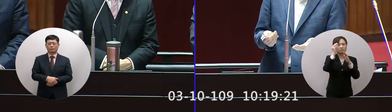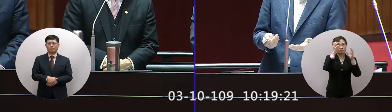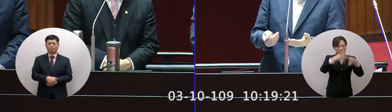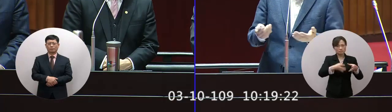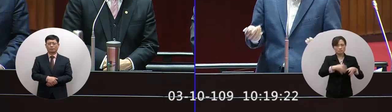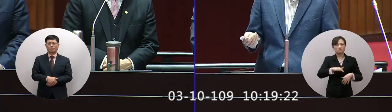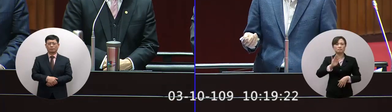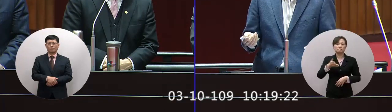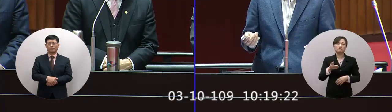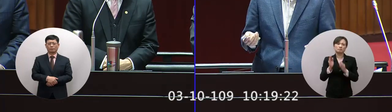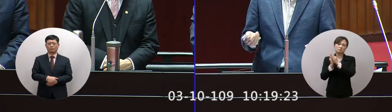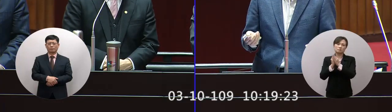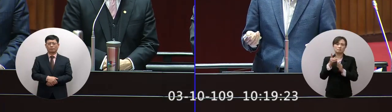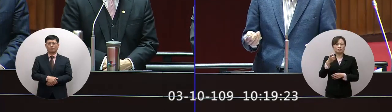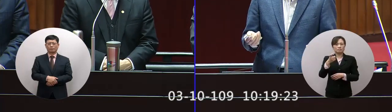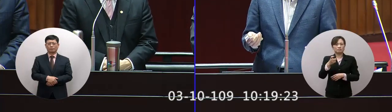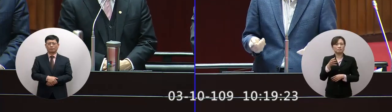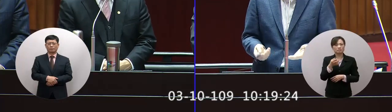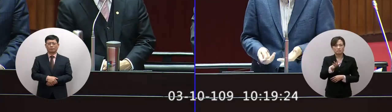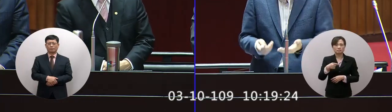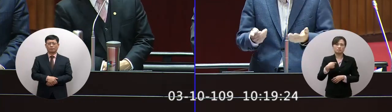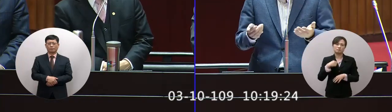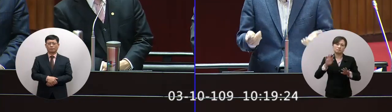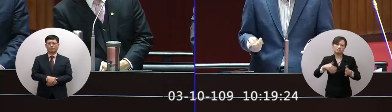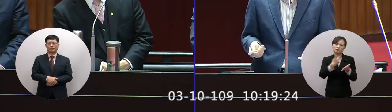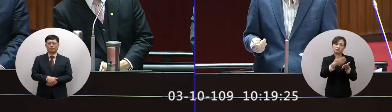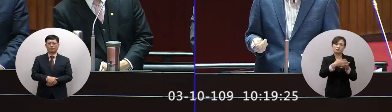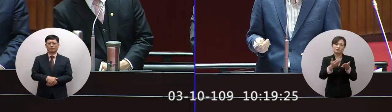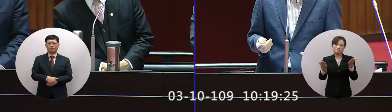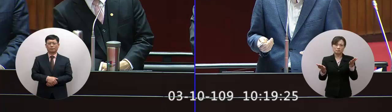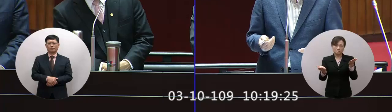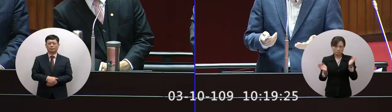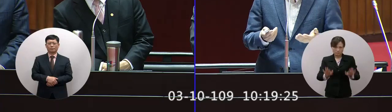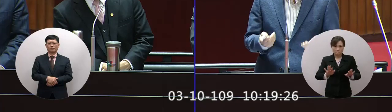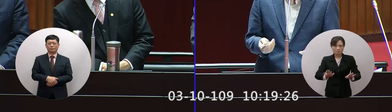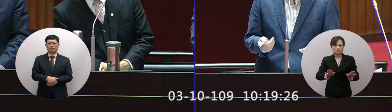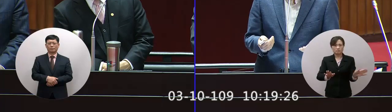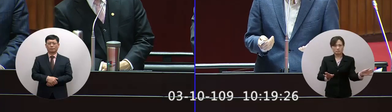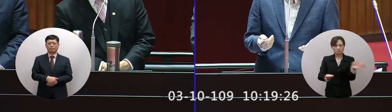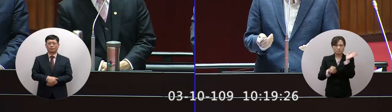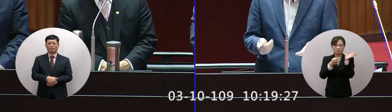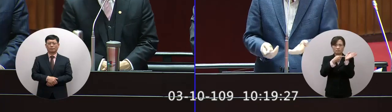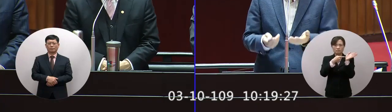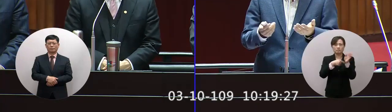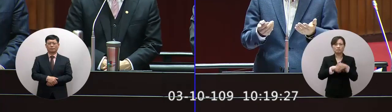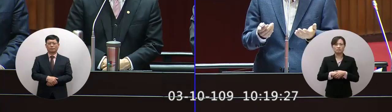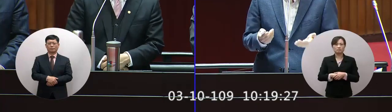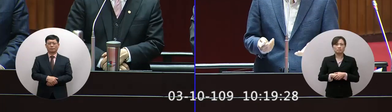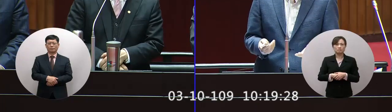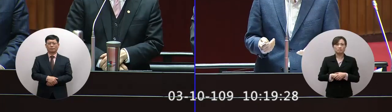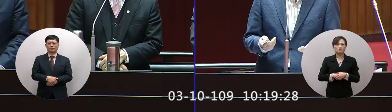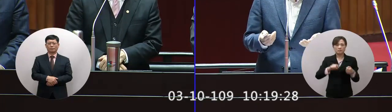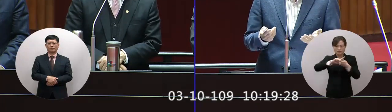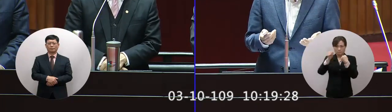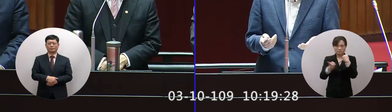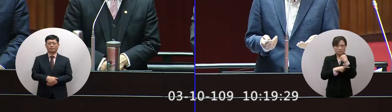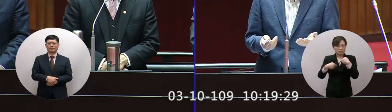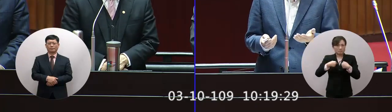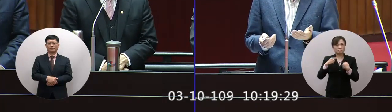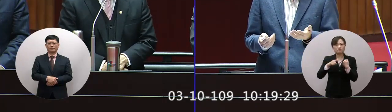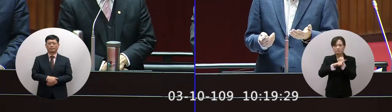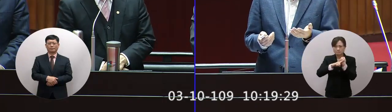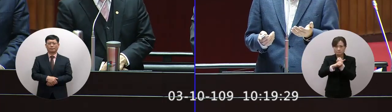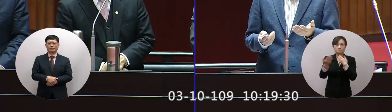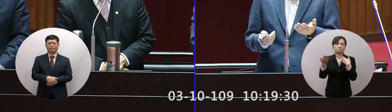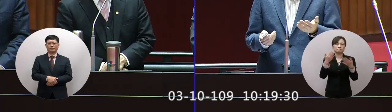现场图带到现场，好，我也从不懂这个法规搞到懂。那我先今天带来这个，我真的